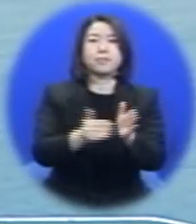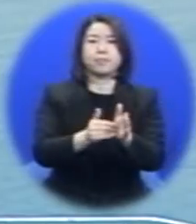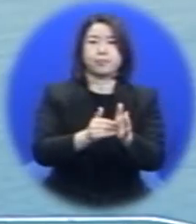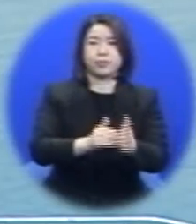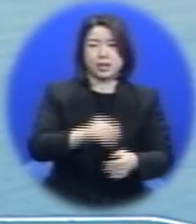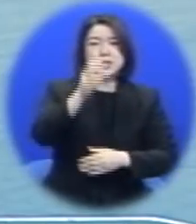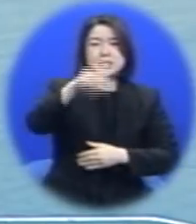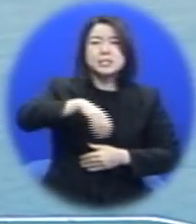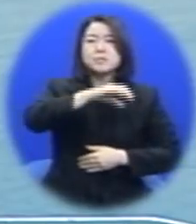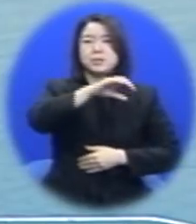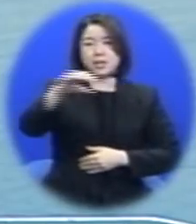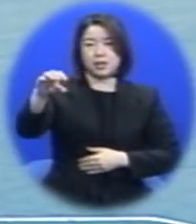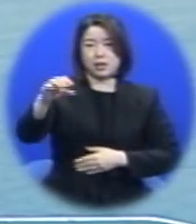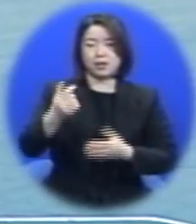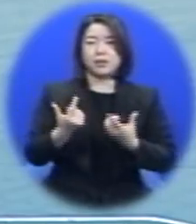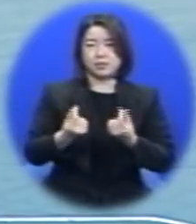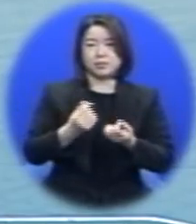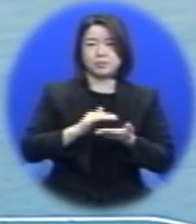십자가입니다. 십자가.